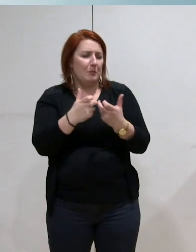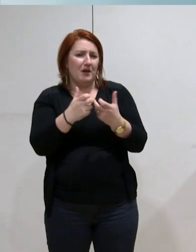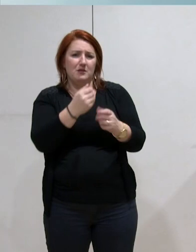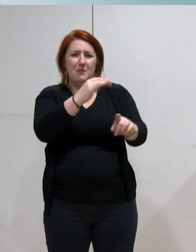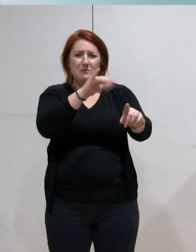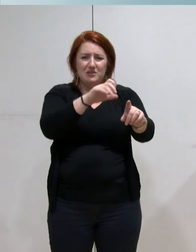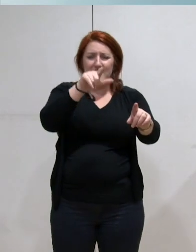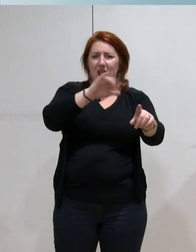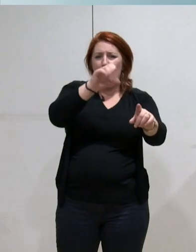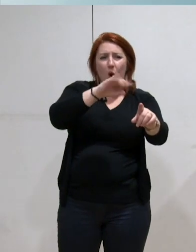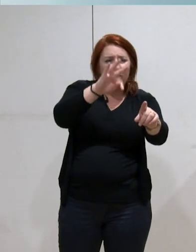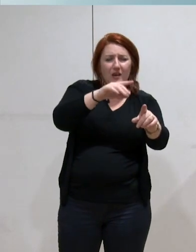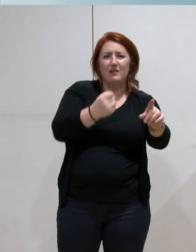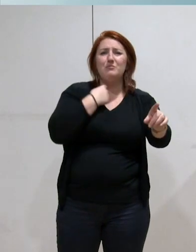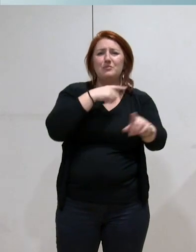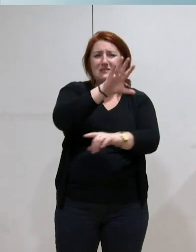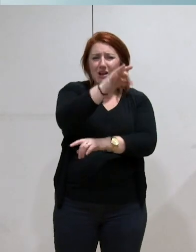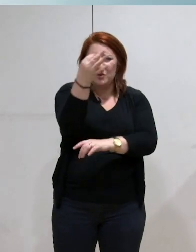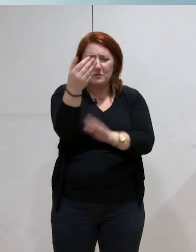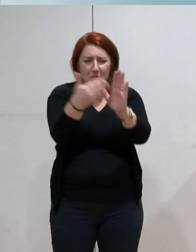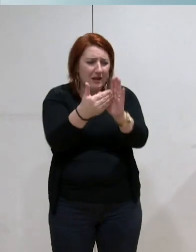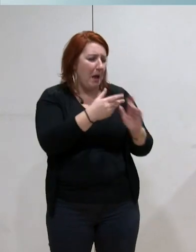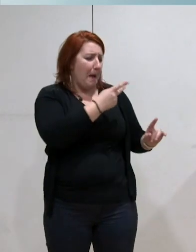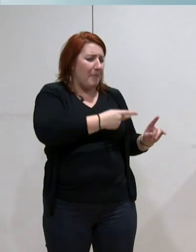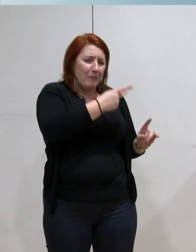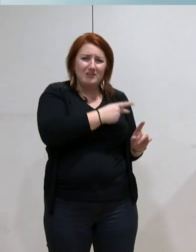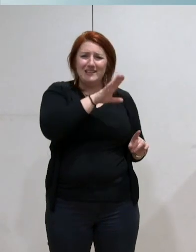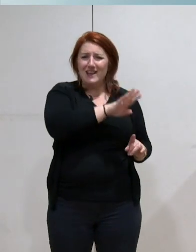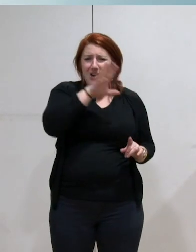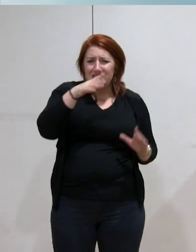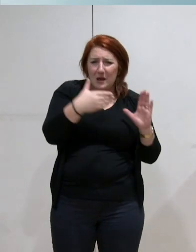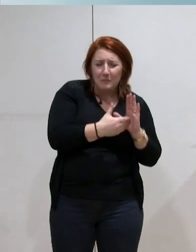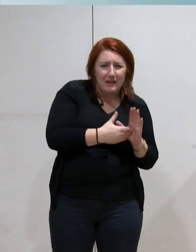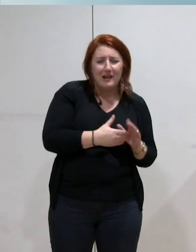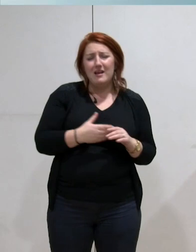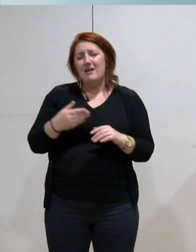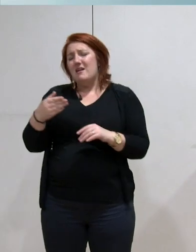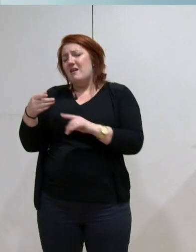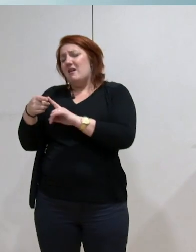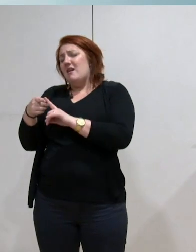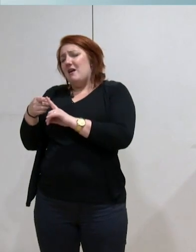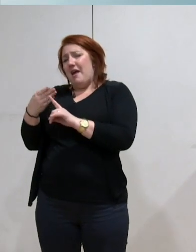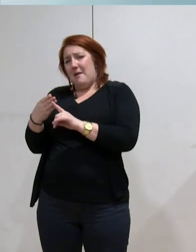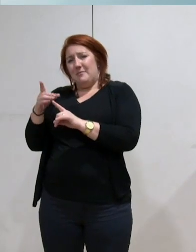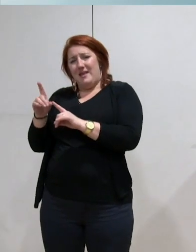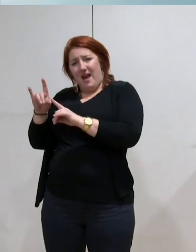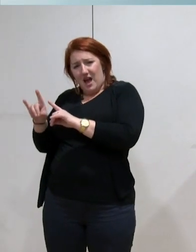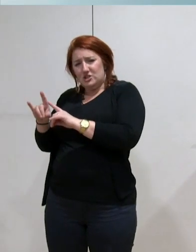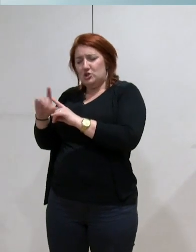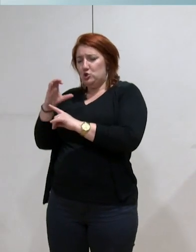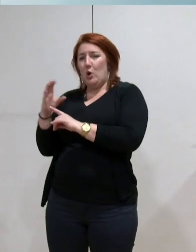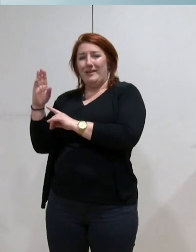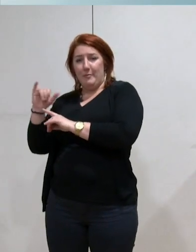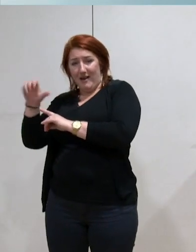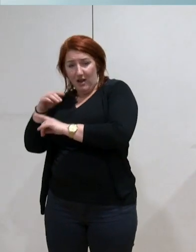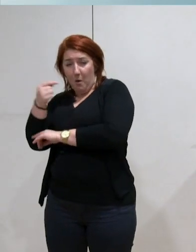€ la MJC Parmentier plus de 45000 € la MDH Beria plus 23000 € moin 23000